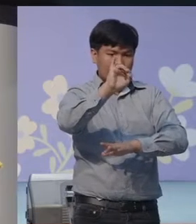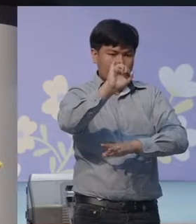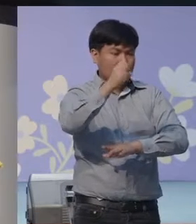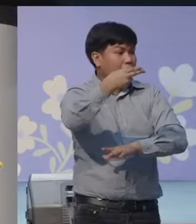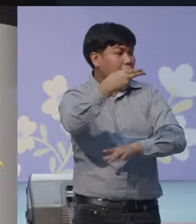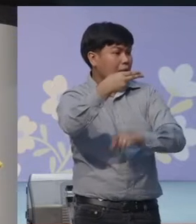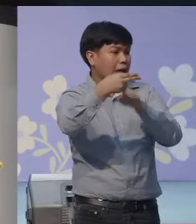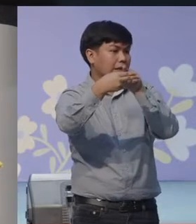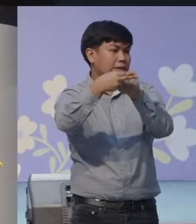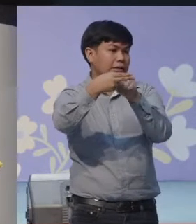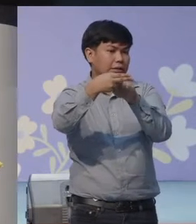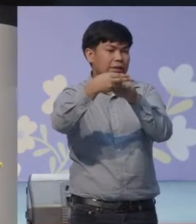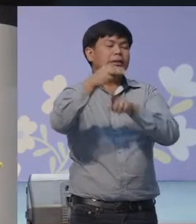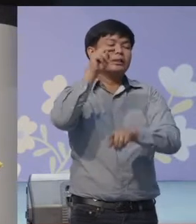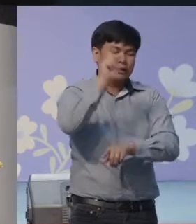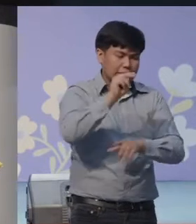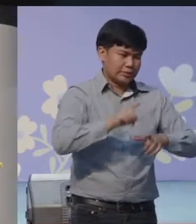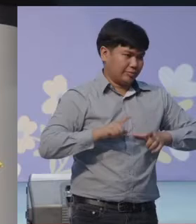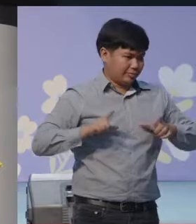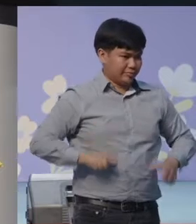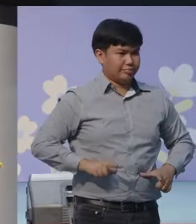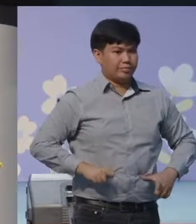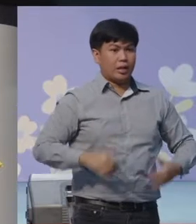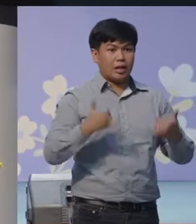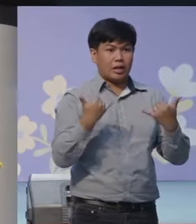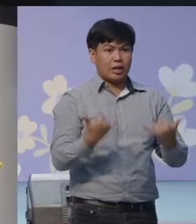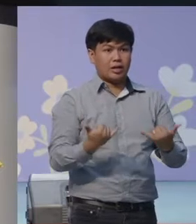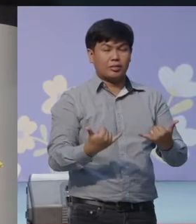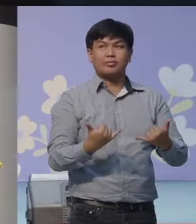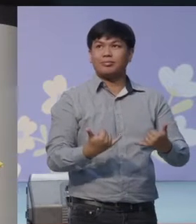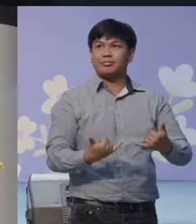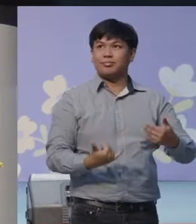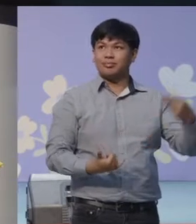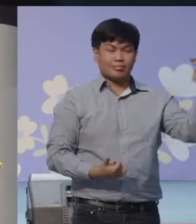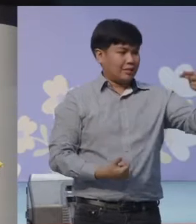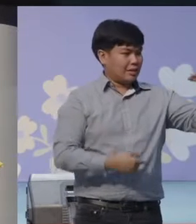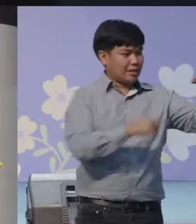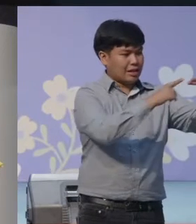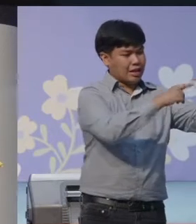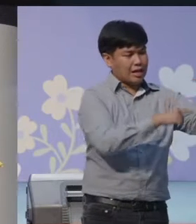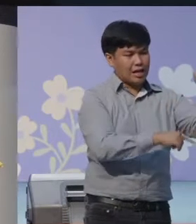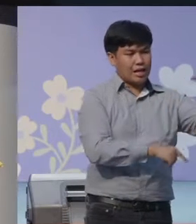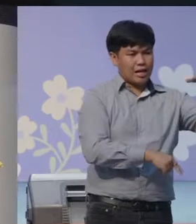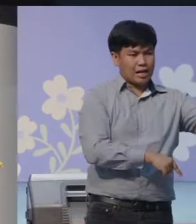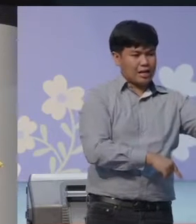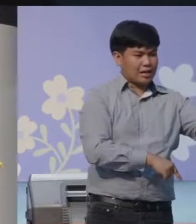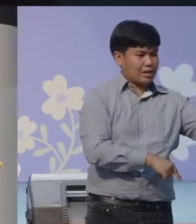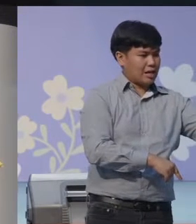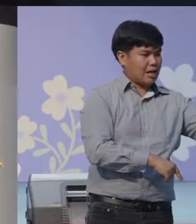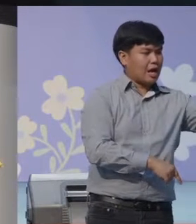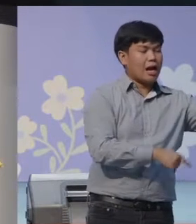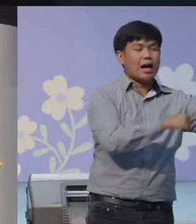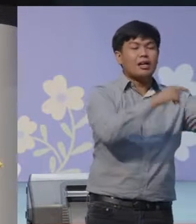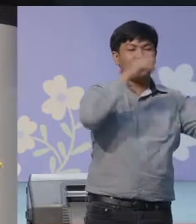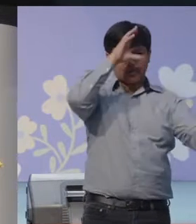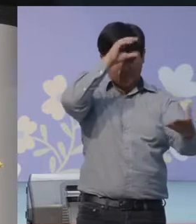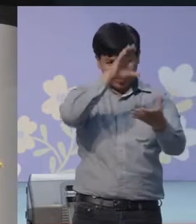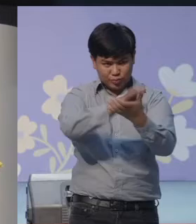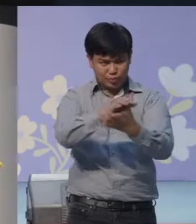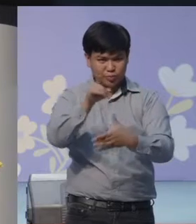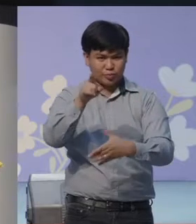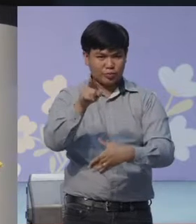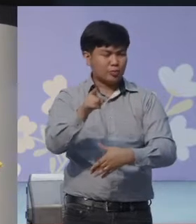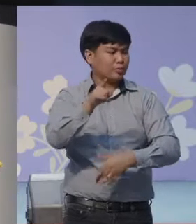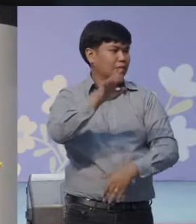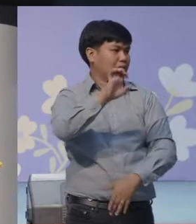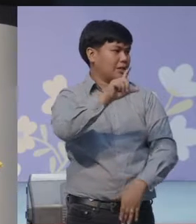kasal, kasal, ginagamit ko ba yung kasal, or ay asawa ni Elkana. Okay? Doon